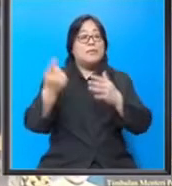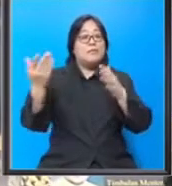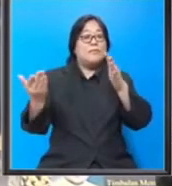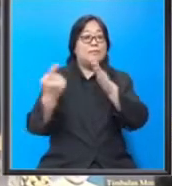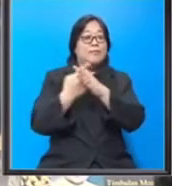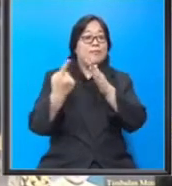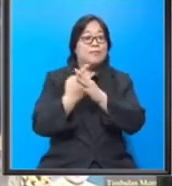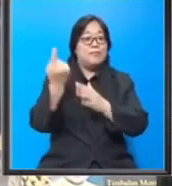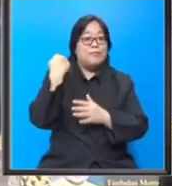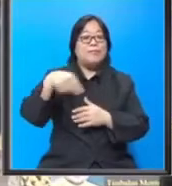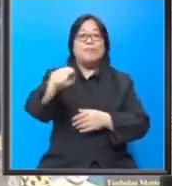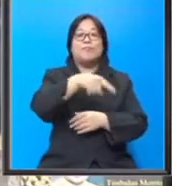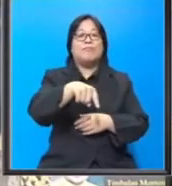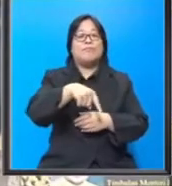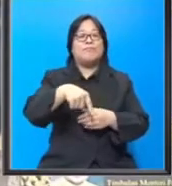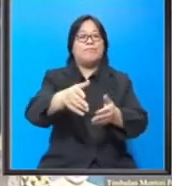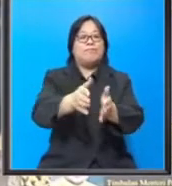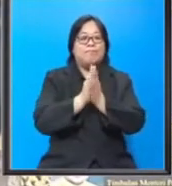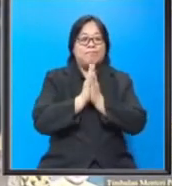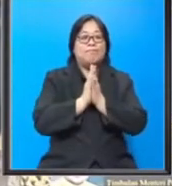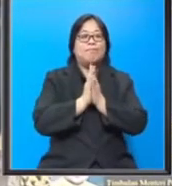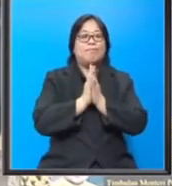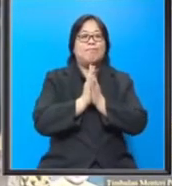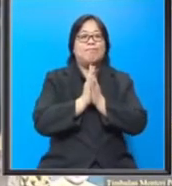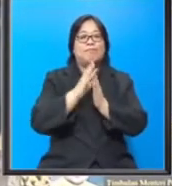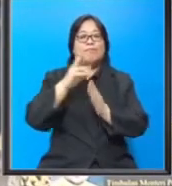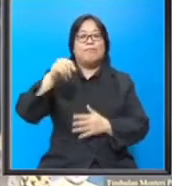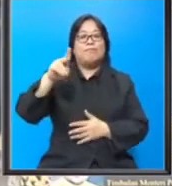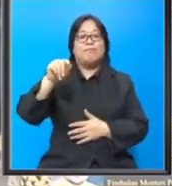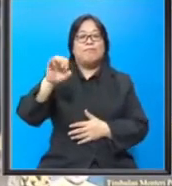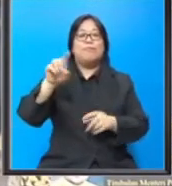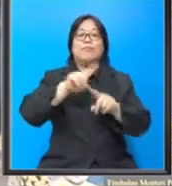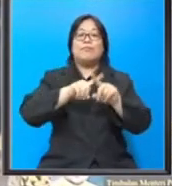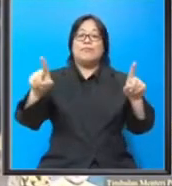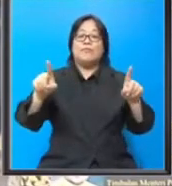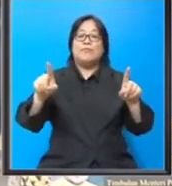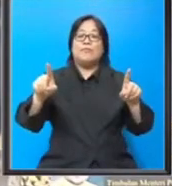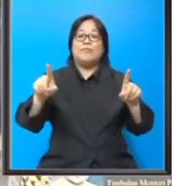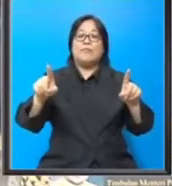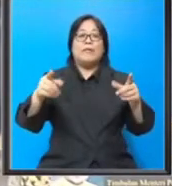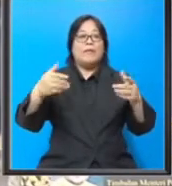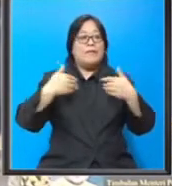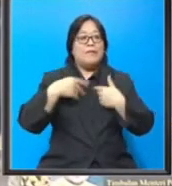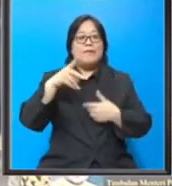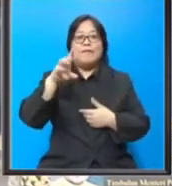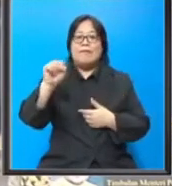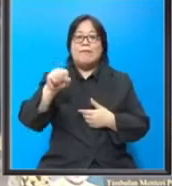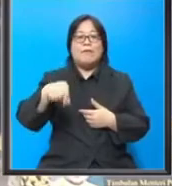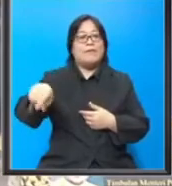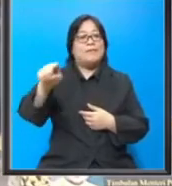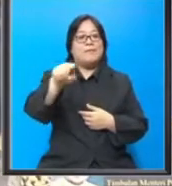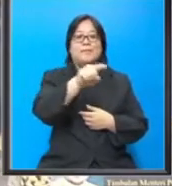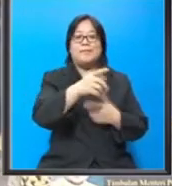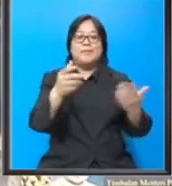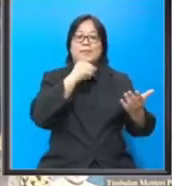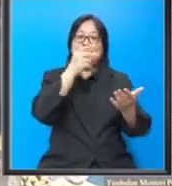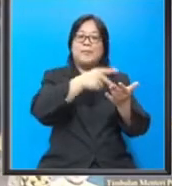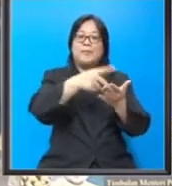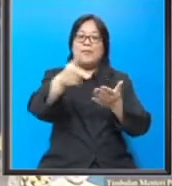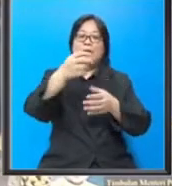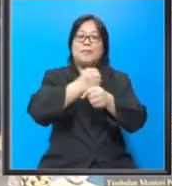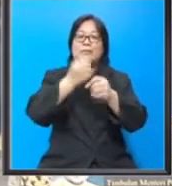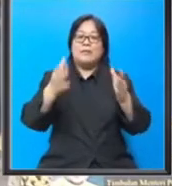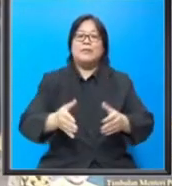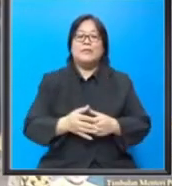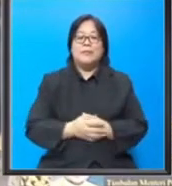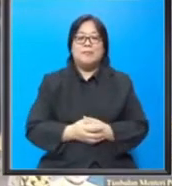dibangkitkan Tadi mereka membuat penutup untuk pak tuntutan kepada pakai so tetapi darkest yang tidak dibayar